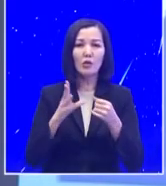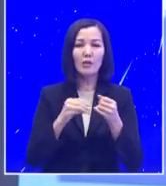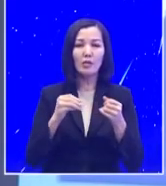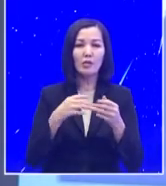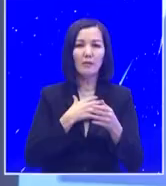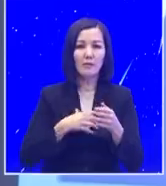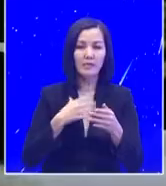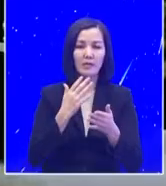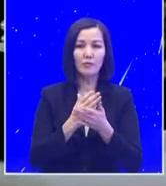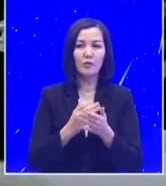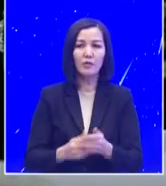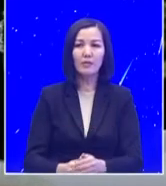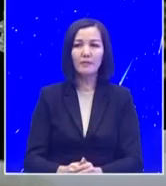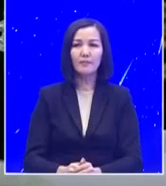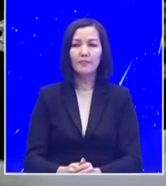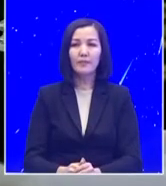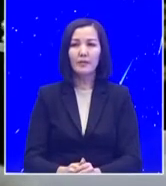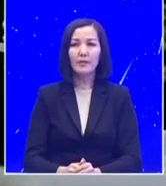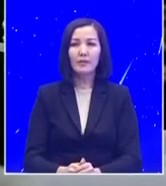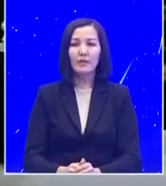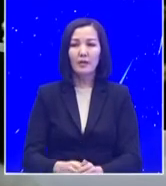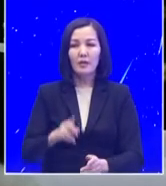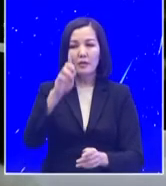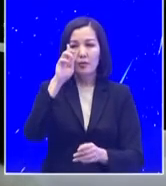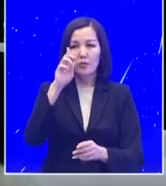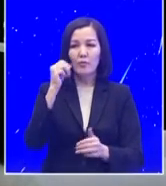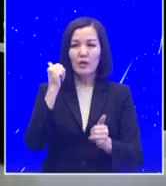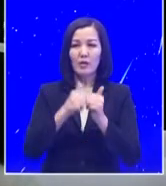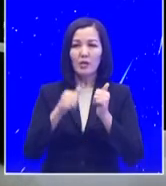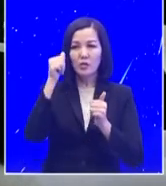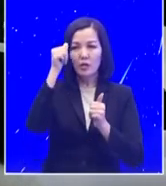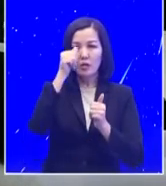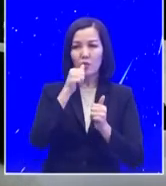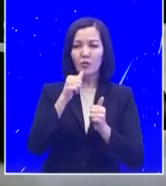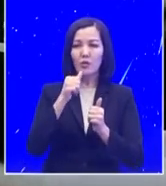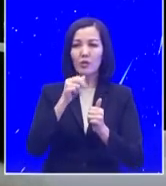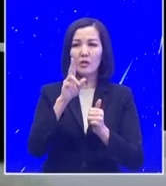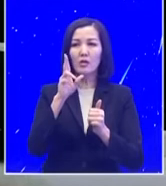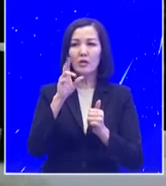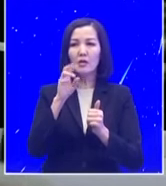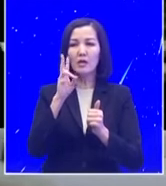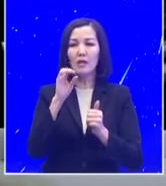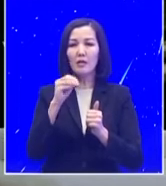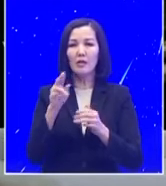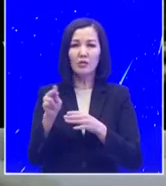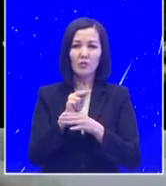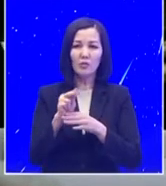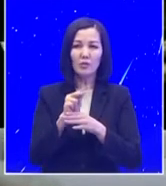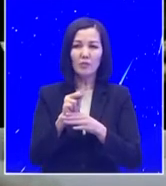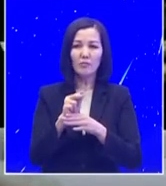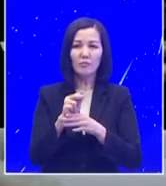жайы мазалапты. Лапток ауыстырған жоқ үкімет тарапынан. Жылда каналдың аяқ жағынан аламыз үстіне жамап,